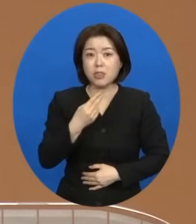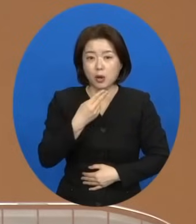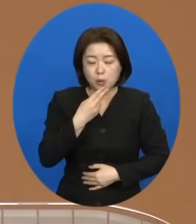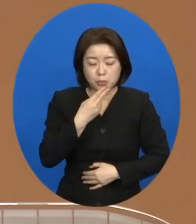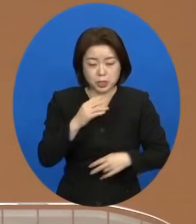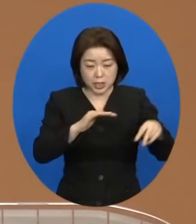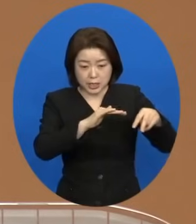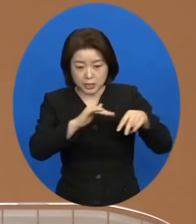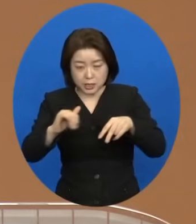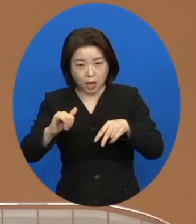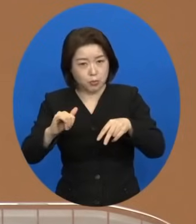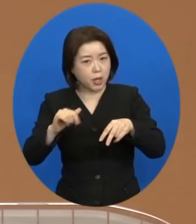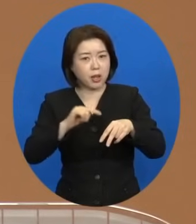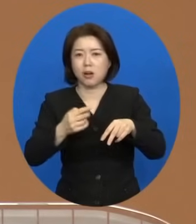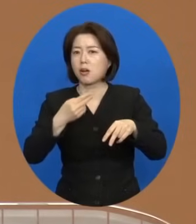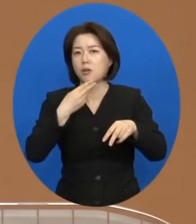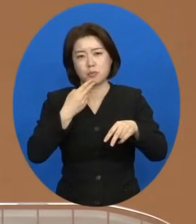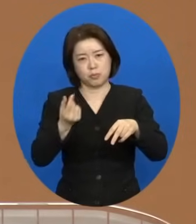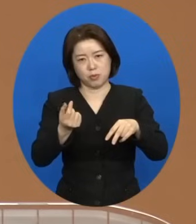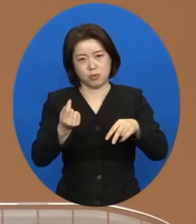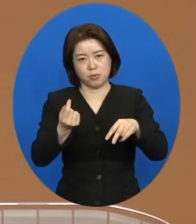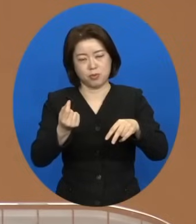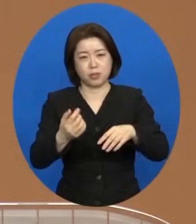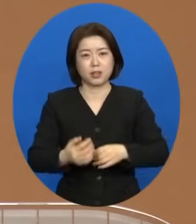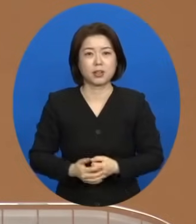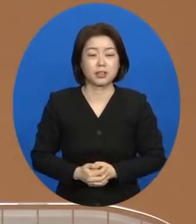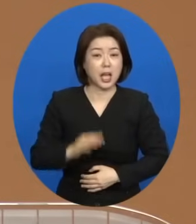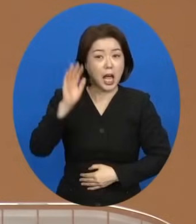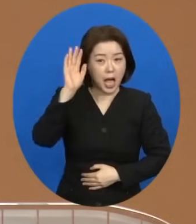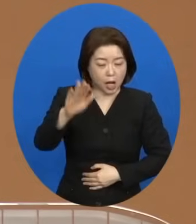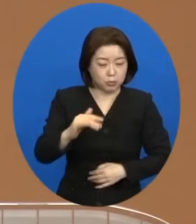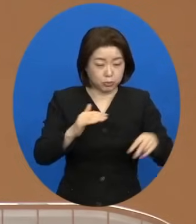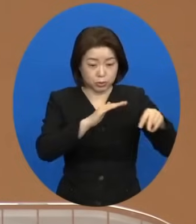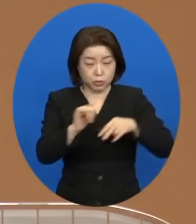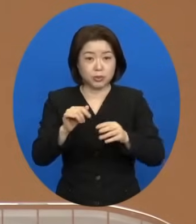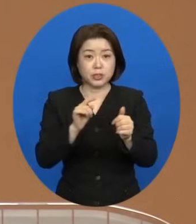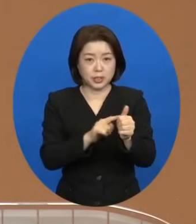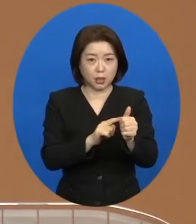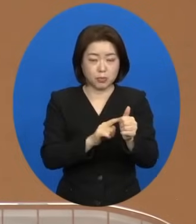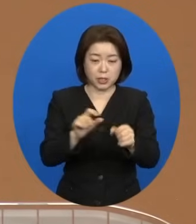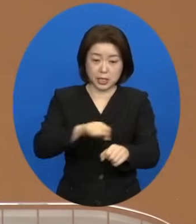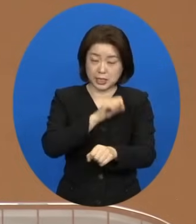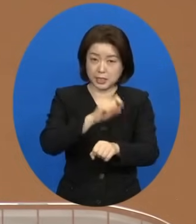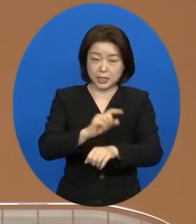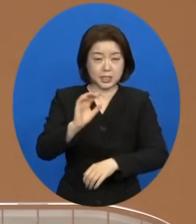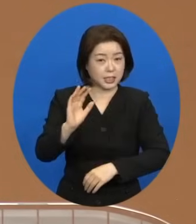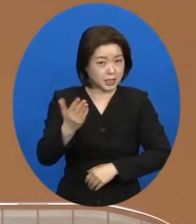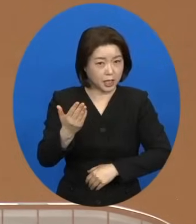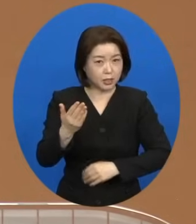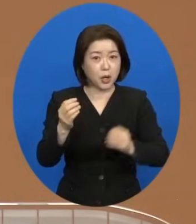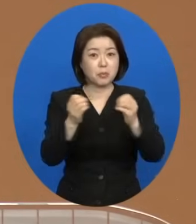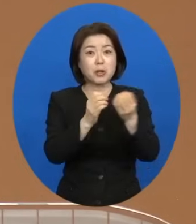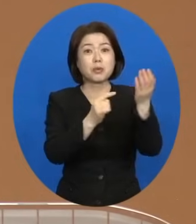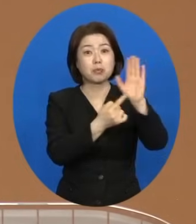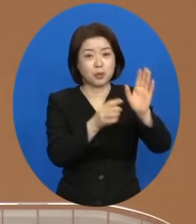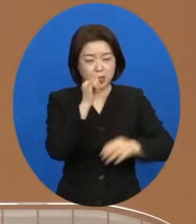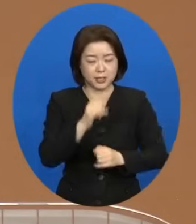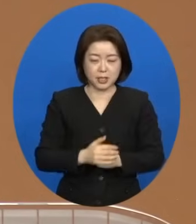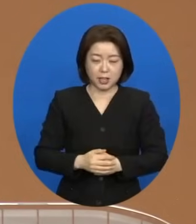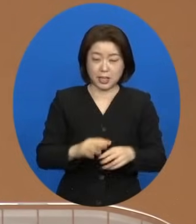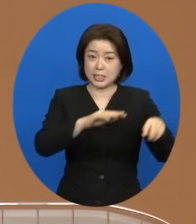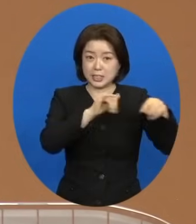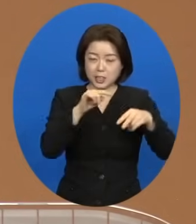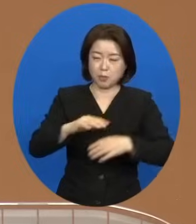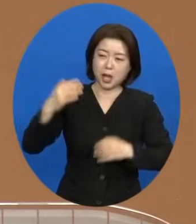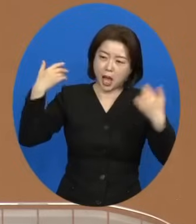사무엘이 있을 수가 없었던 것입니다이 사무엘이 앞으로 이제 보겠지만 특징적 있는 표현이 있어요 사무엘은 늘 여호와